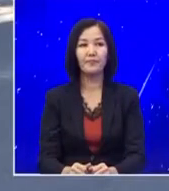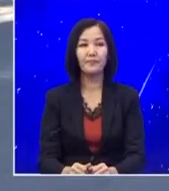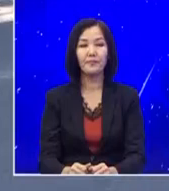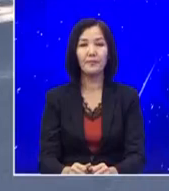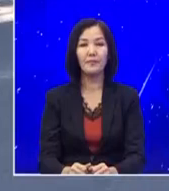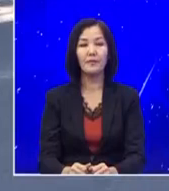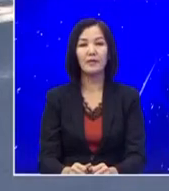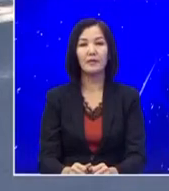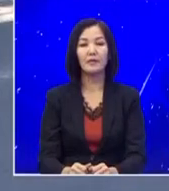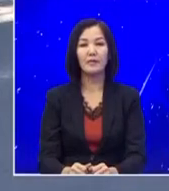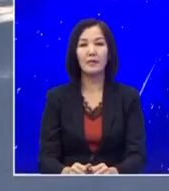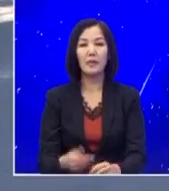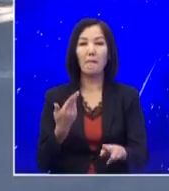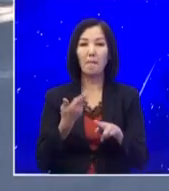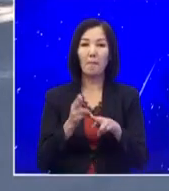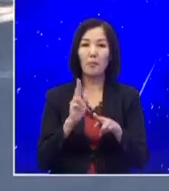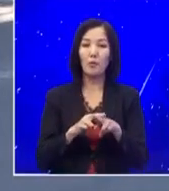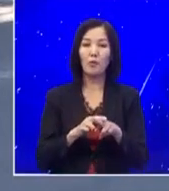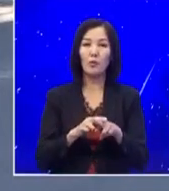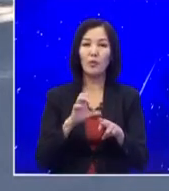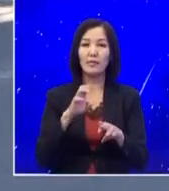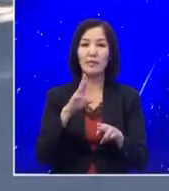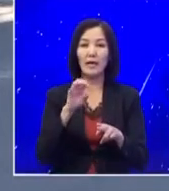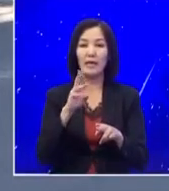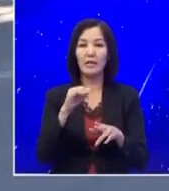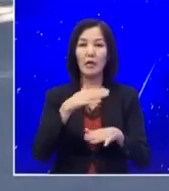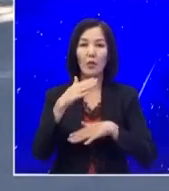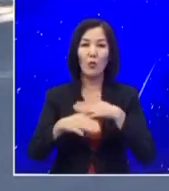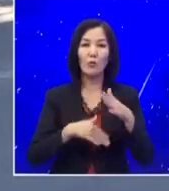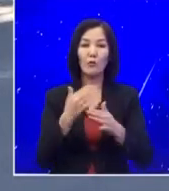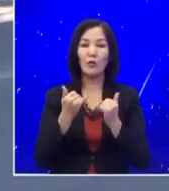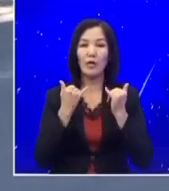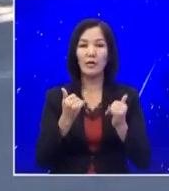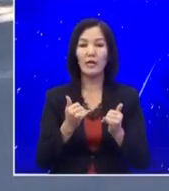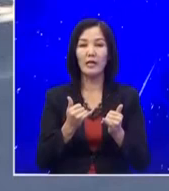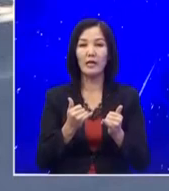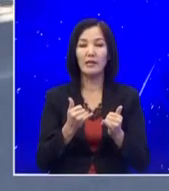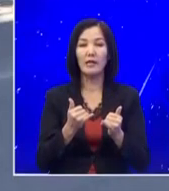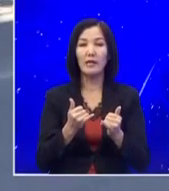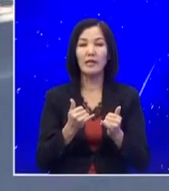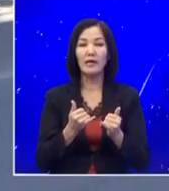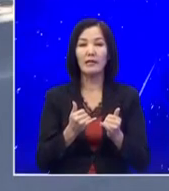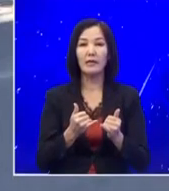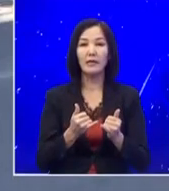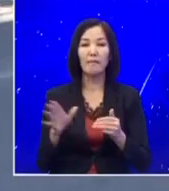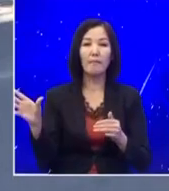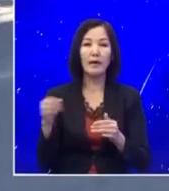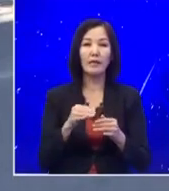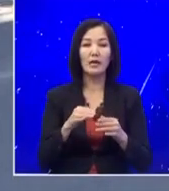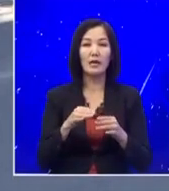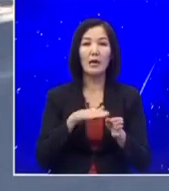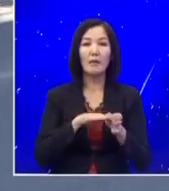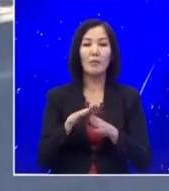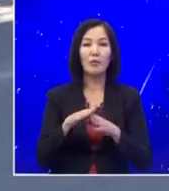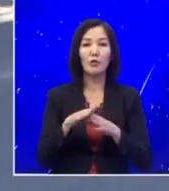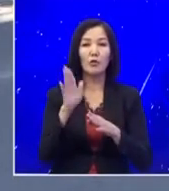для обработки швов. Бұл статикалық тігістерді өңдеуге арналған материал. Ол пенекрит, пенитрон және кронштейнмен жабылған. Яғни бұл